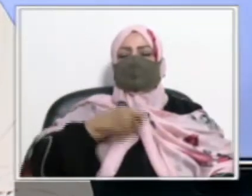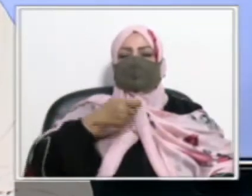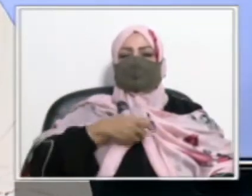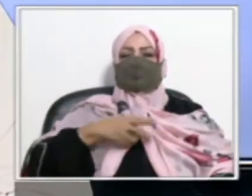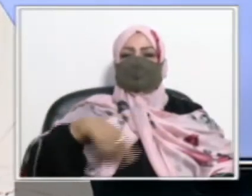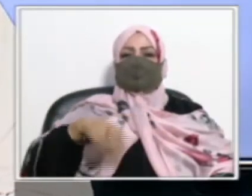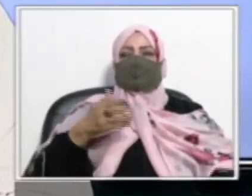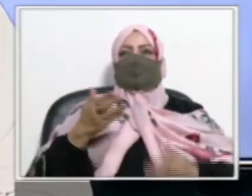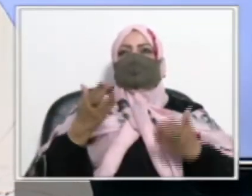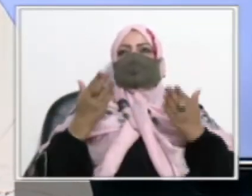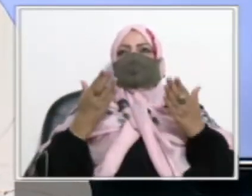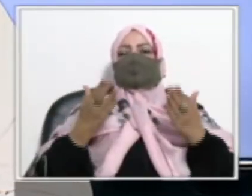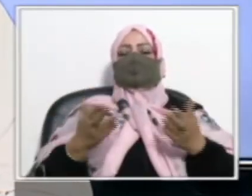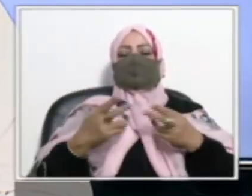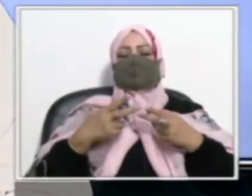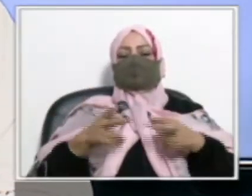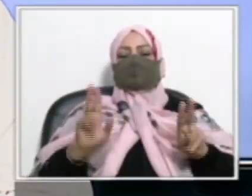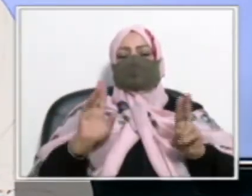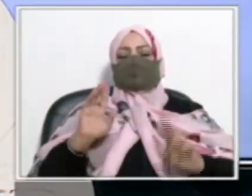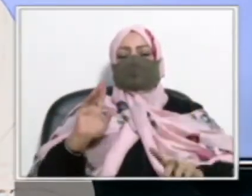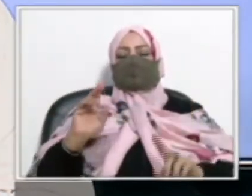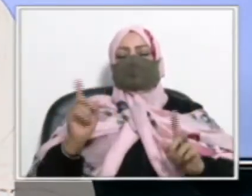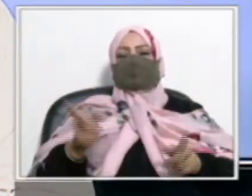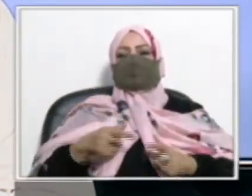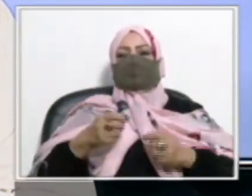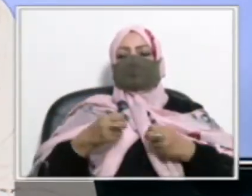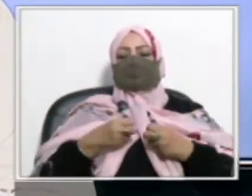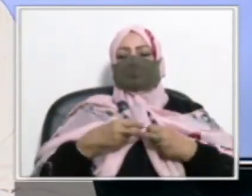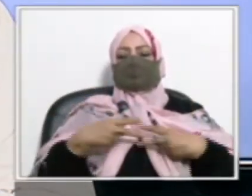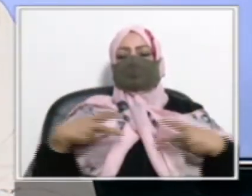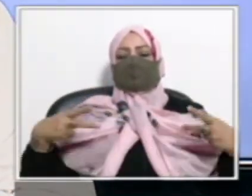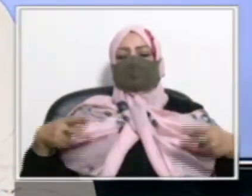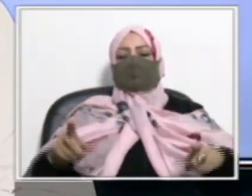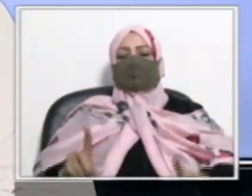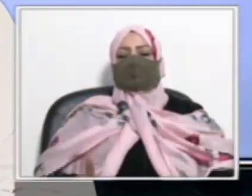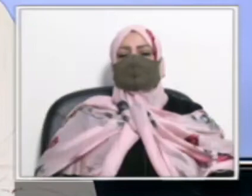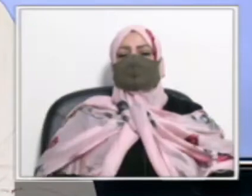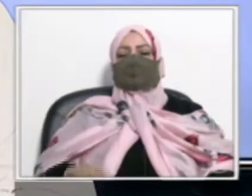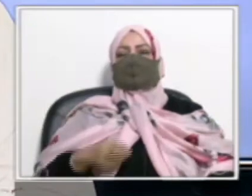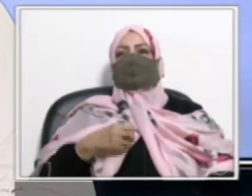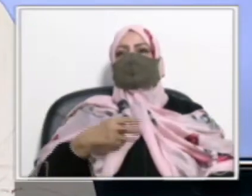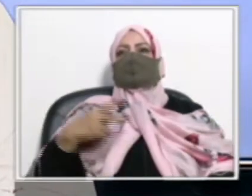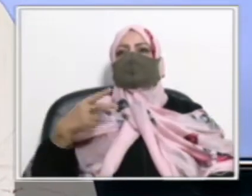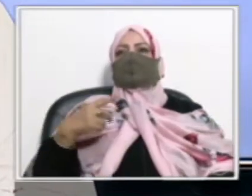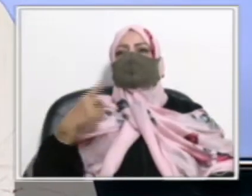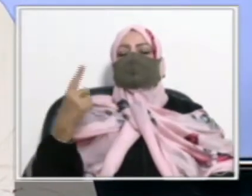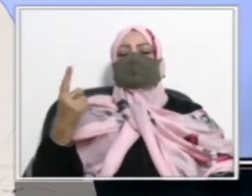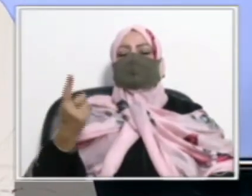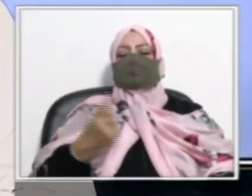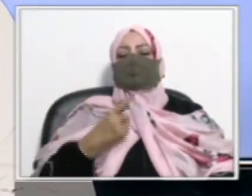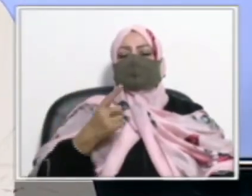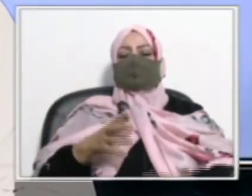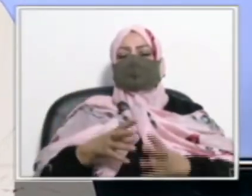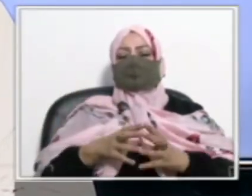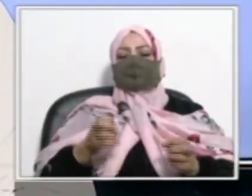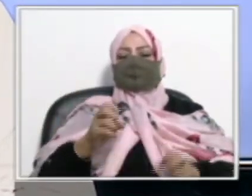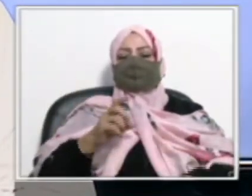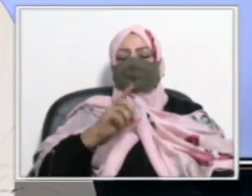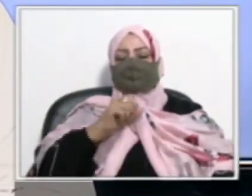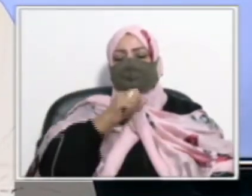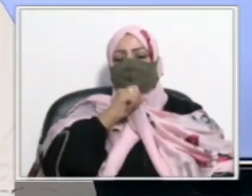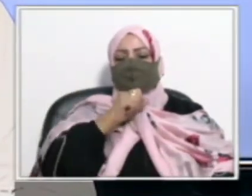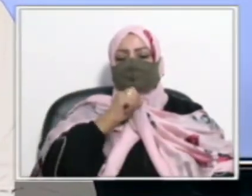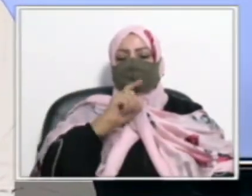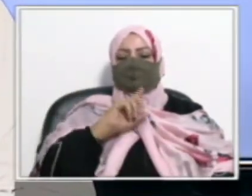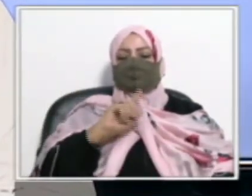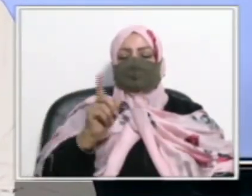العزائز والناس عوام الناس، يعني احنا نقوله في التحيات لله والزاكيات لله، هذا التشهد الذي في